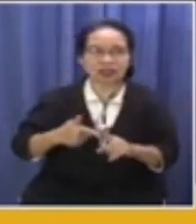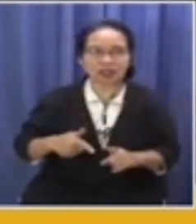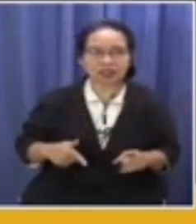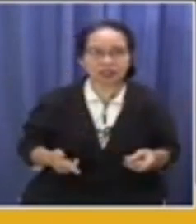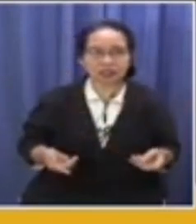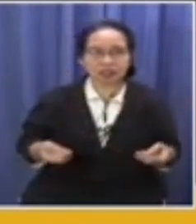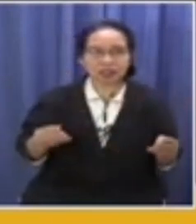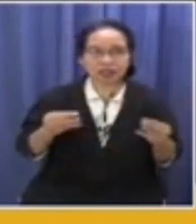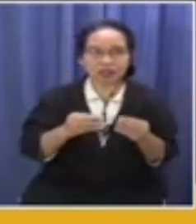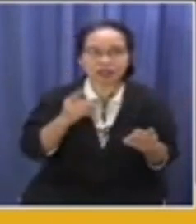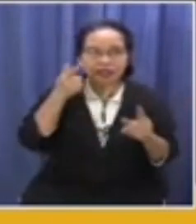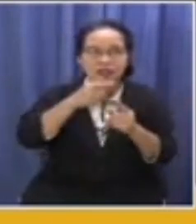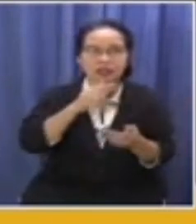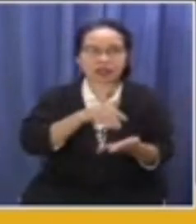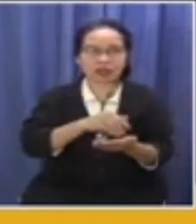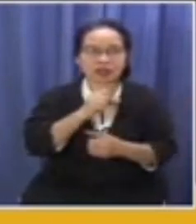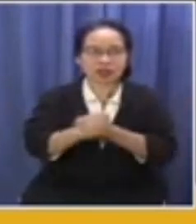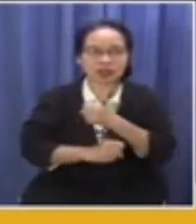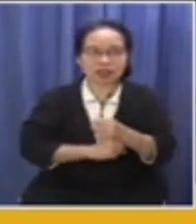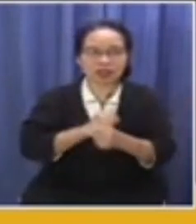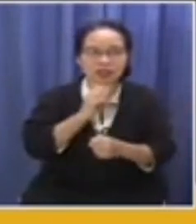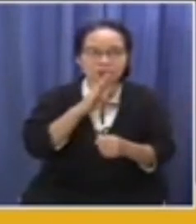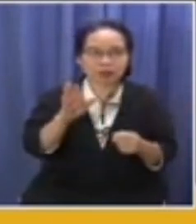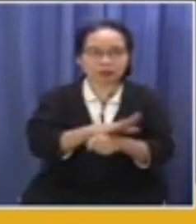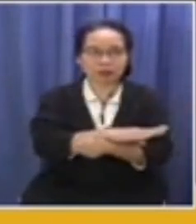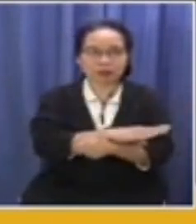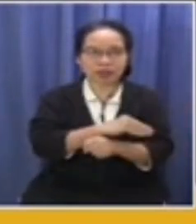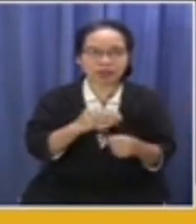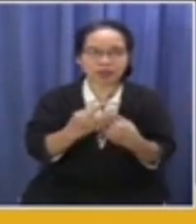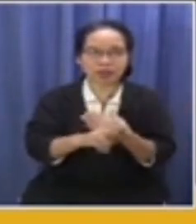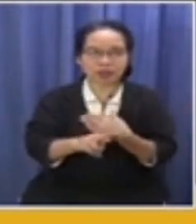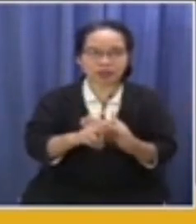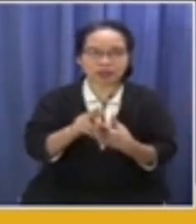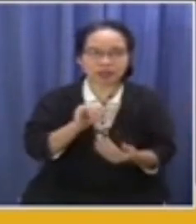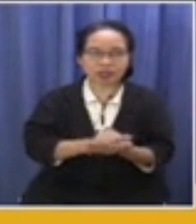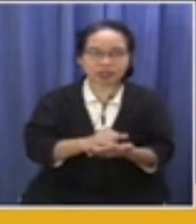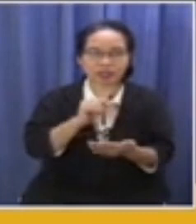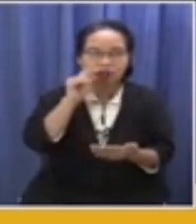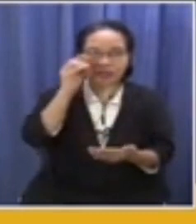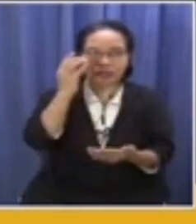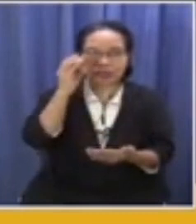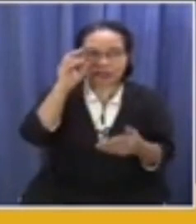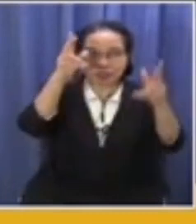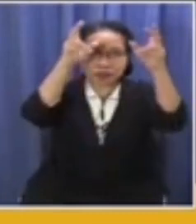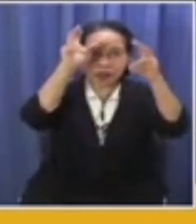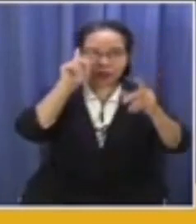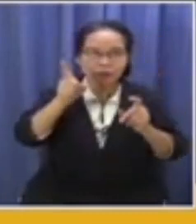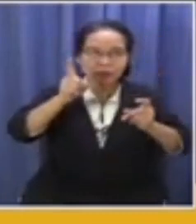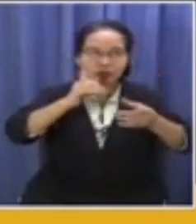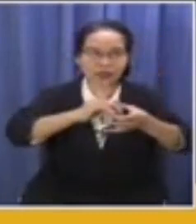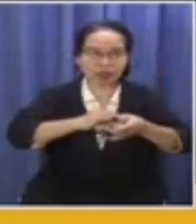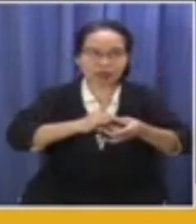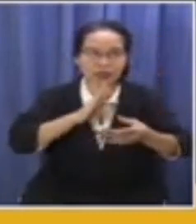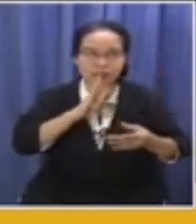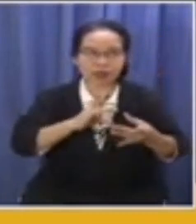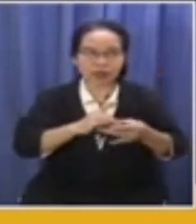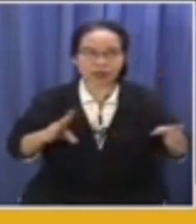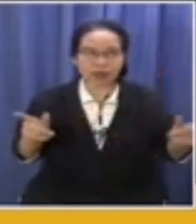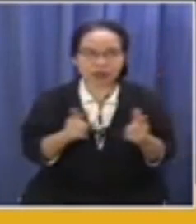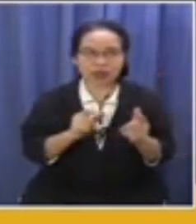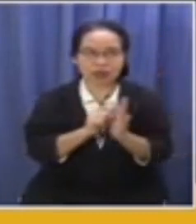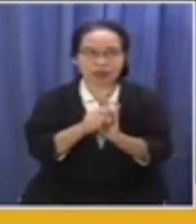maganap ang 1,000 taon Pagkatapos nito ay kailangang siya'y pawalang kaunting